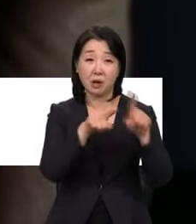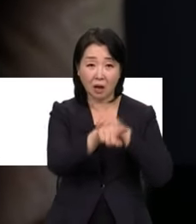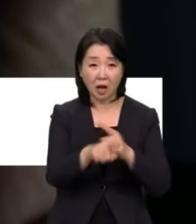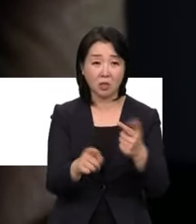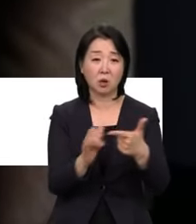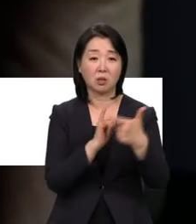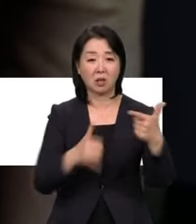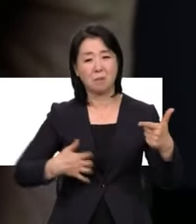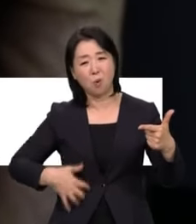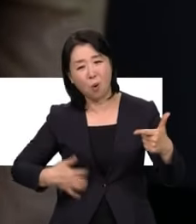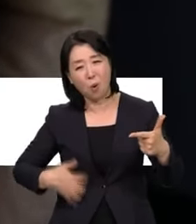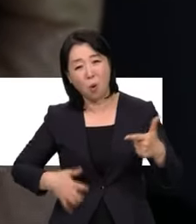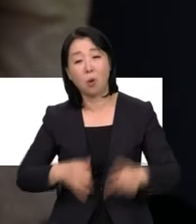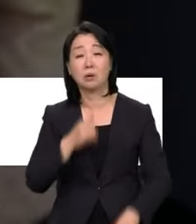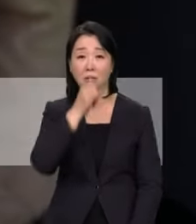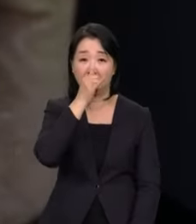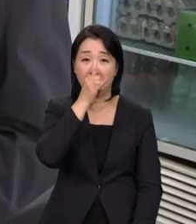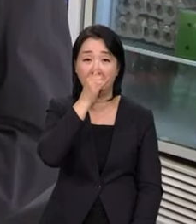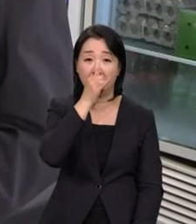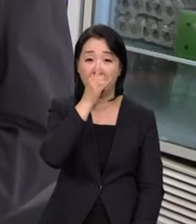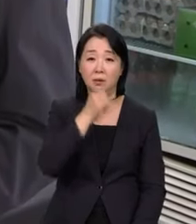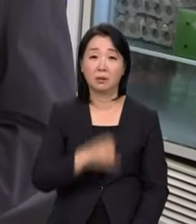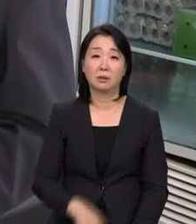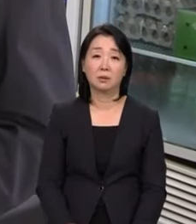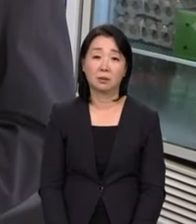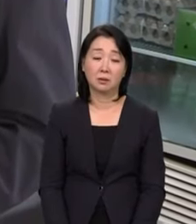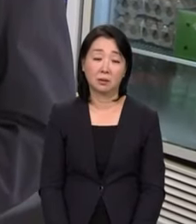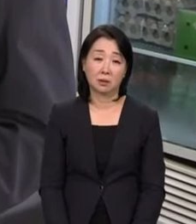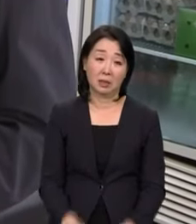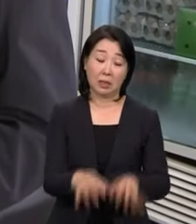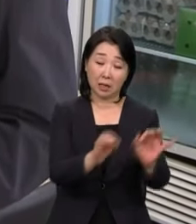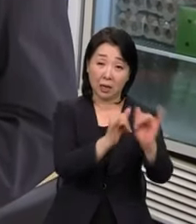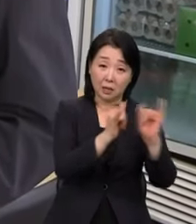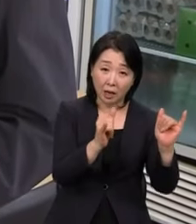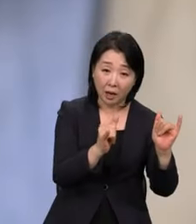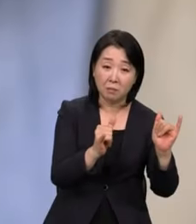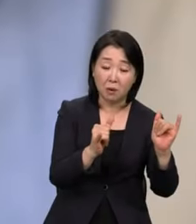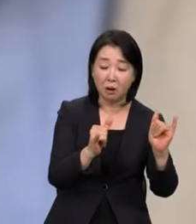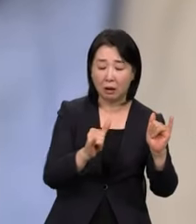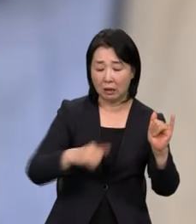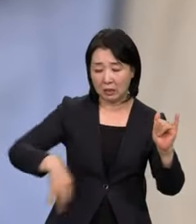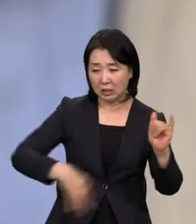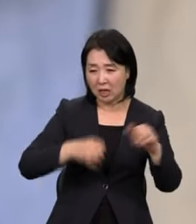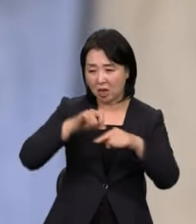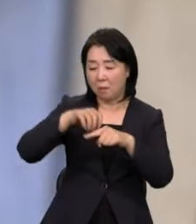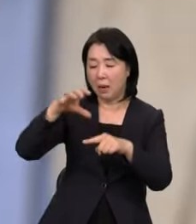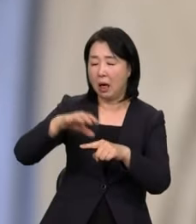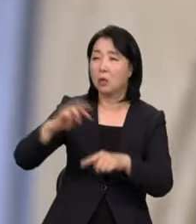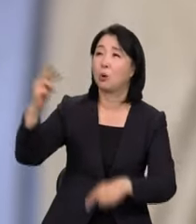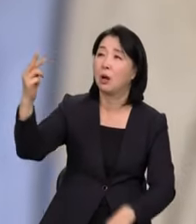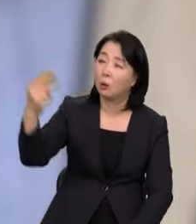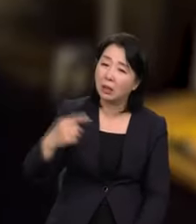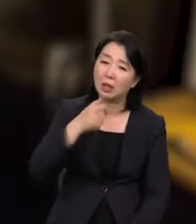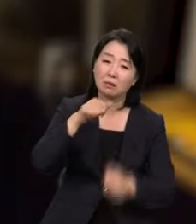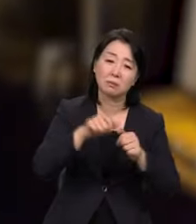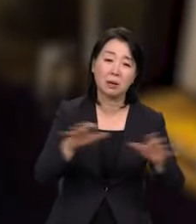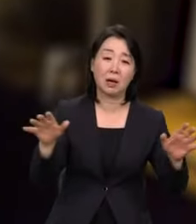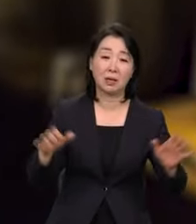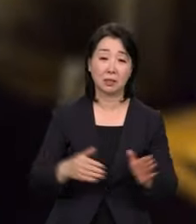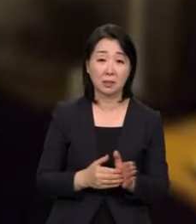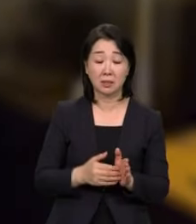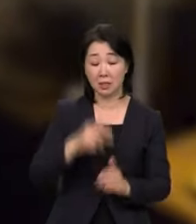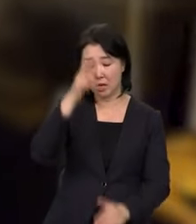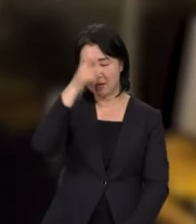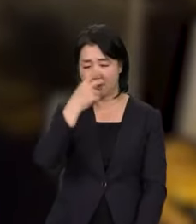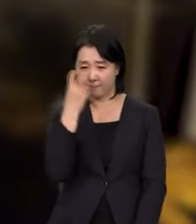품에 살살까지 한 일이 있었어요. 자영업자들 사이에선 장염맨이 돌아왔다는 소문이 번졌습니다.